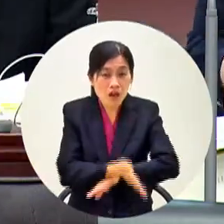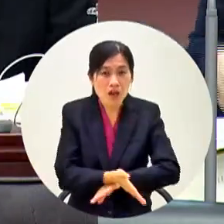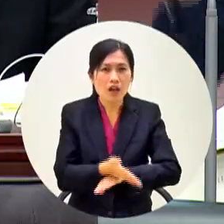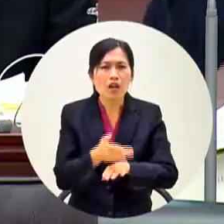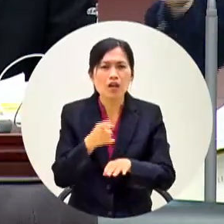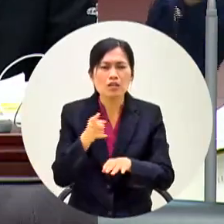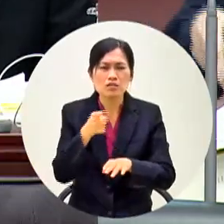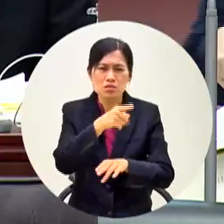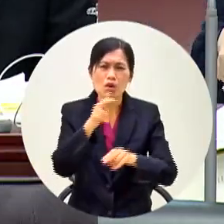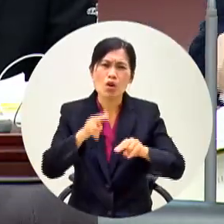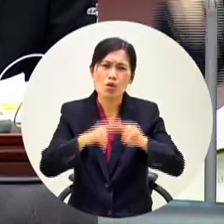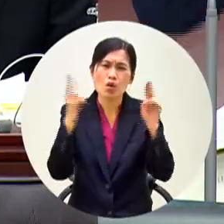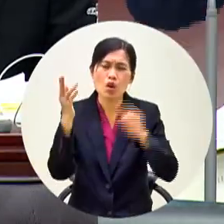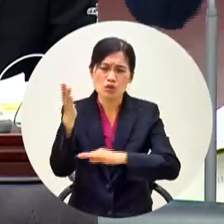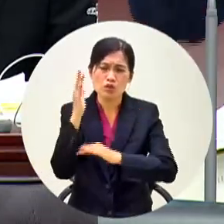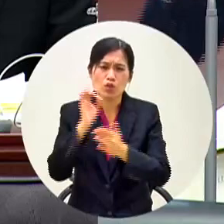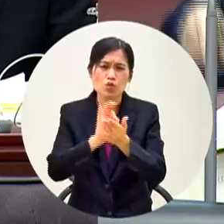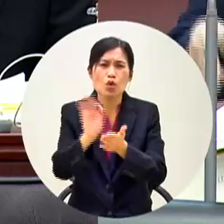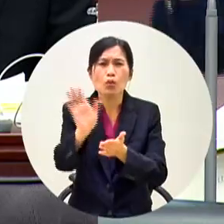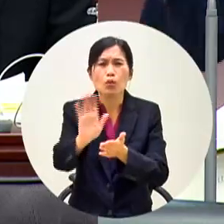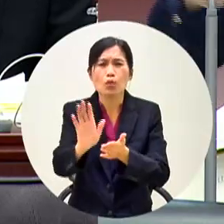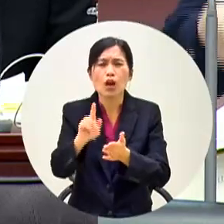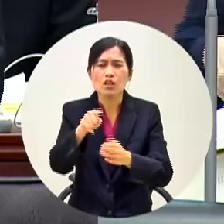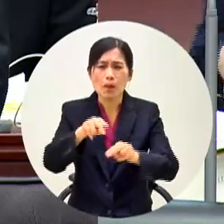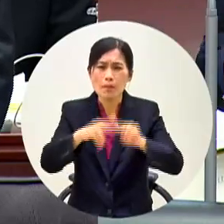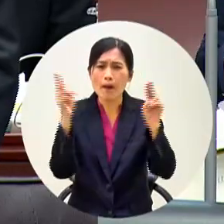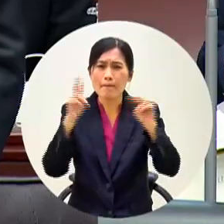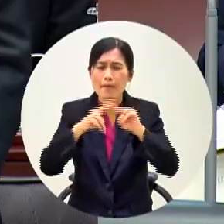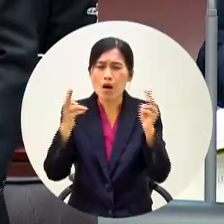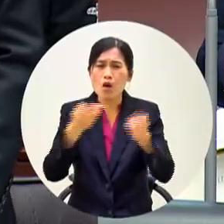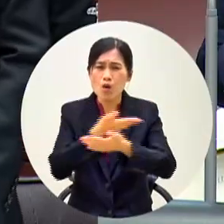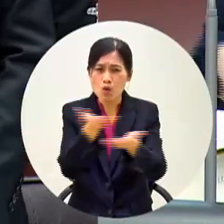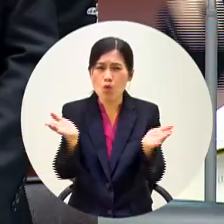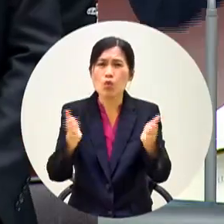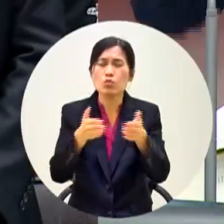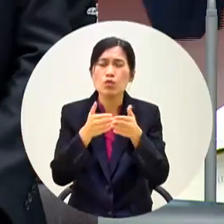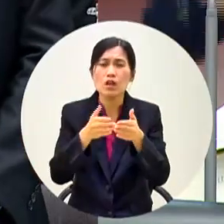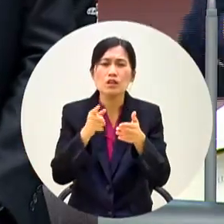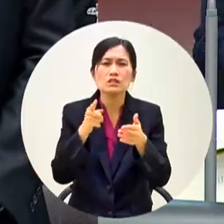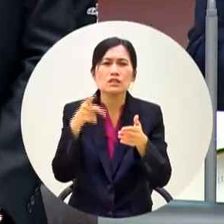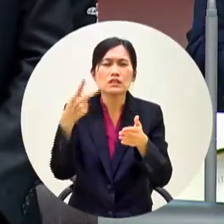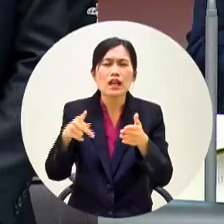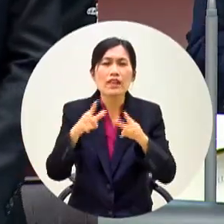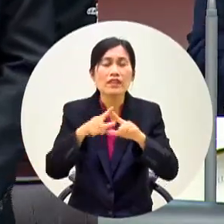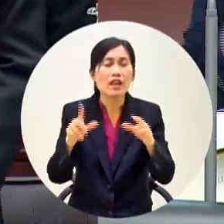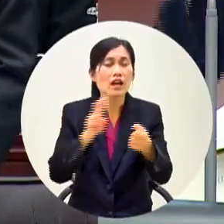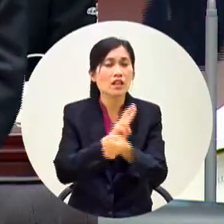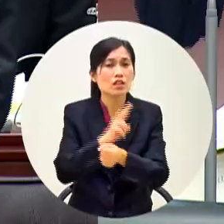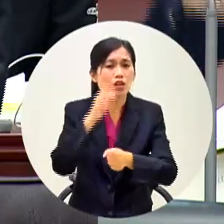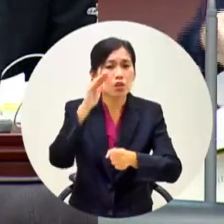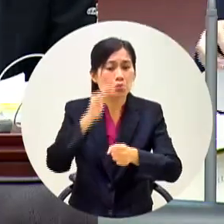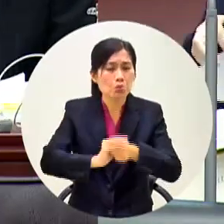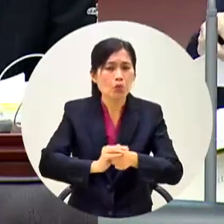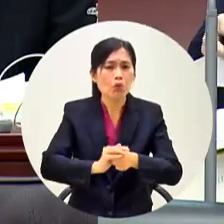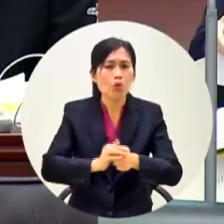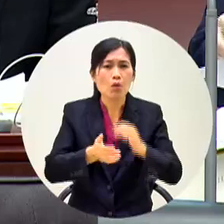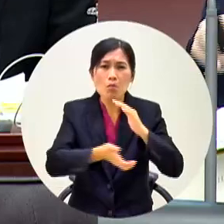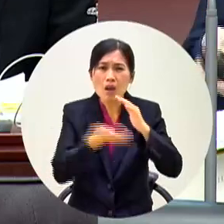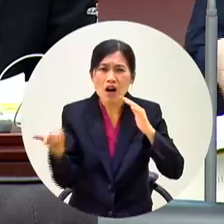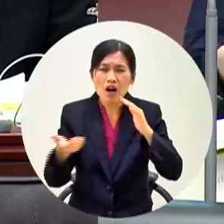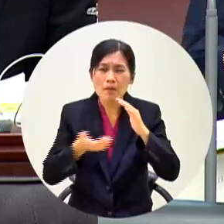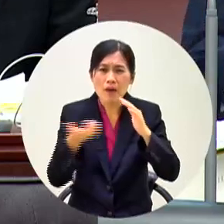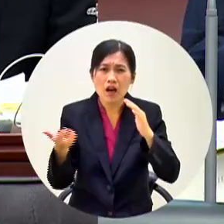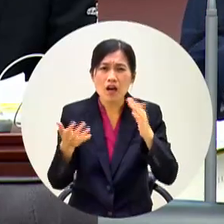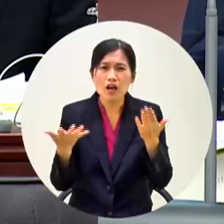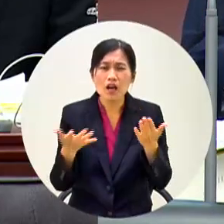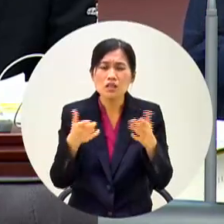没有要使用就要解编。更何况大林埔已经要迁村了，它的公共设施保留地竟然不解编，市